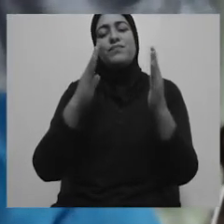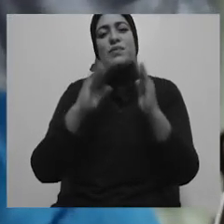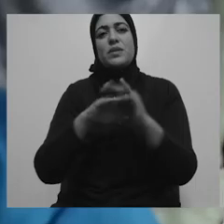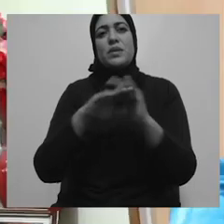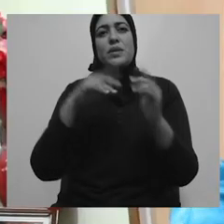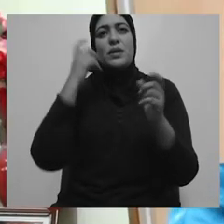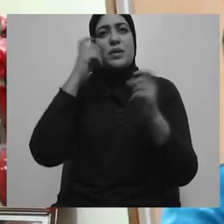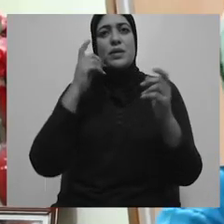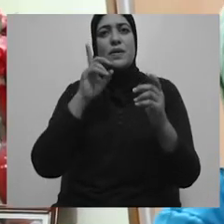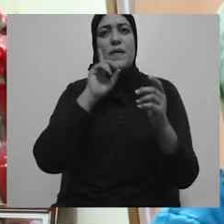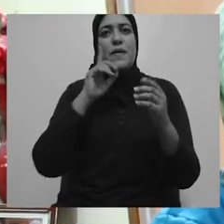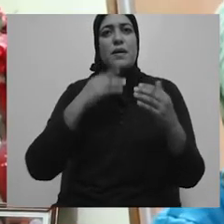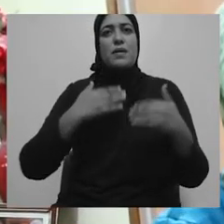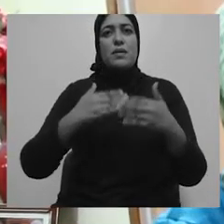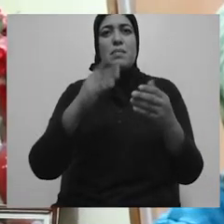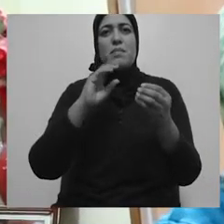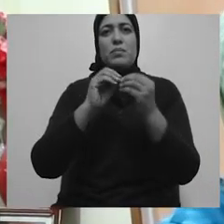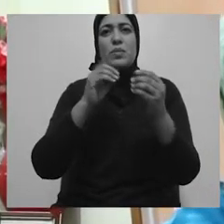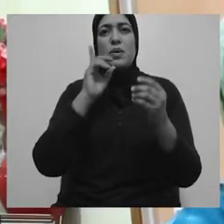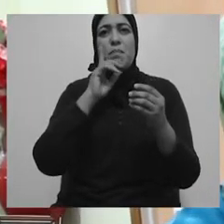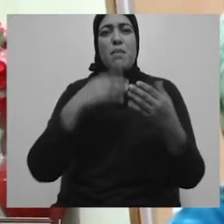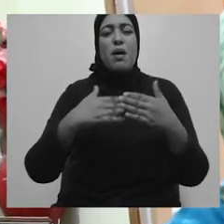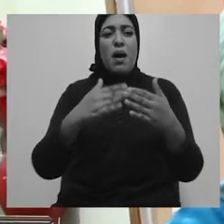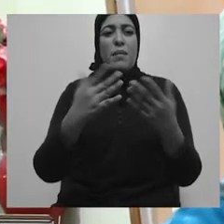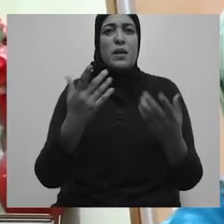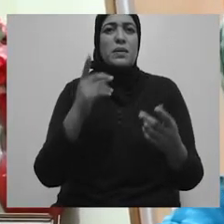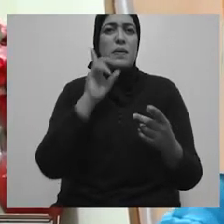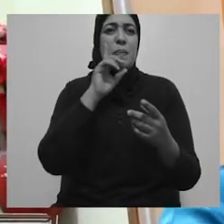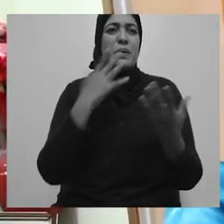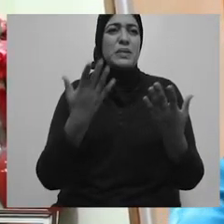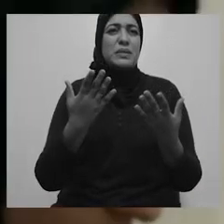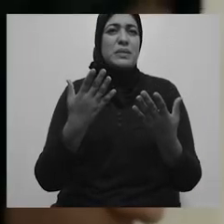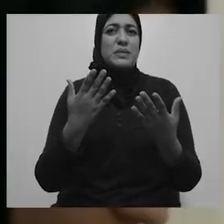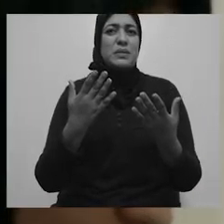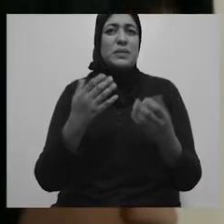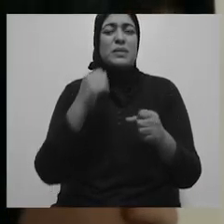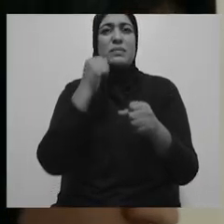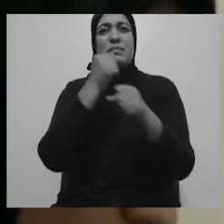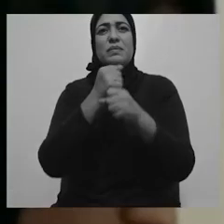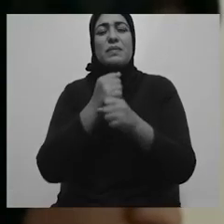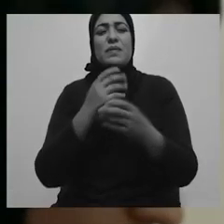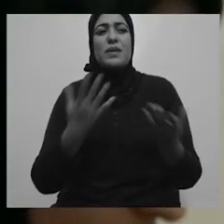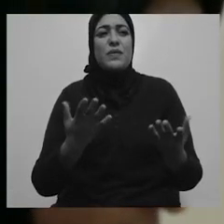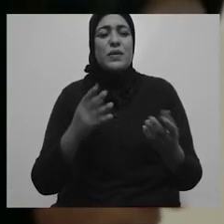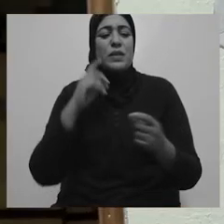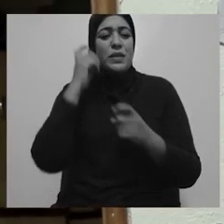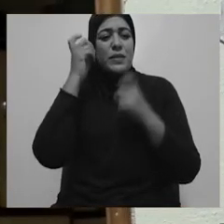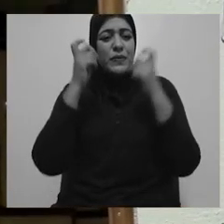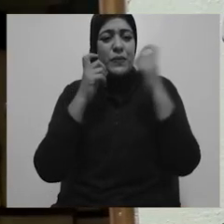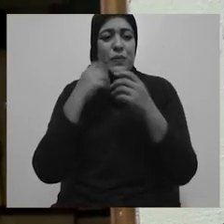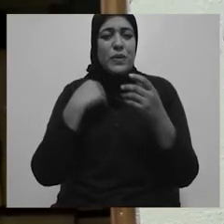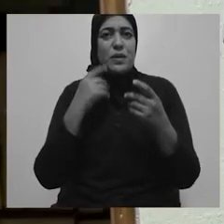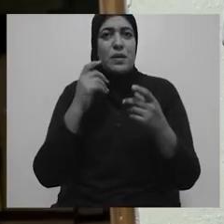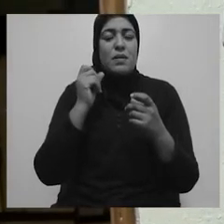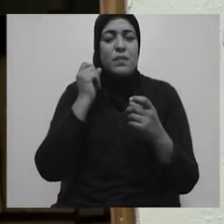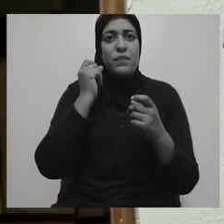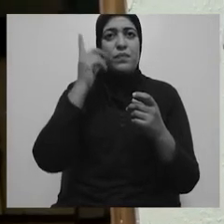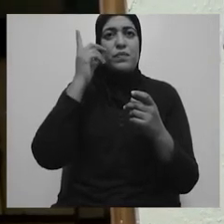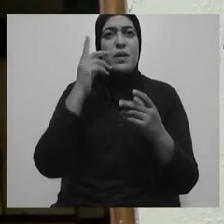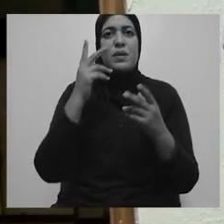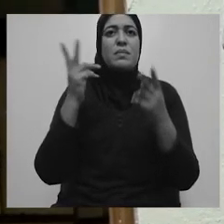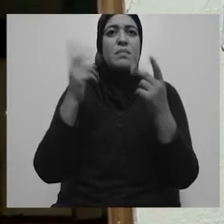accident le travail quand il travaillait dans un restaurant avec un soin de lui comme ça oui